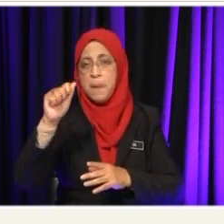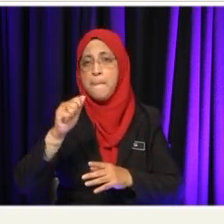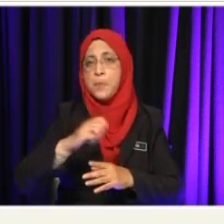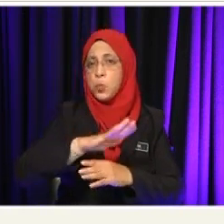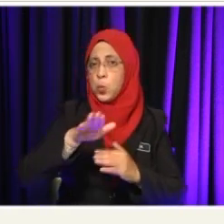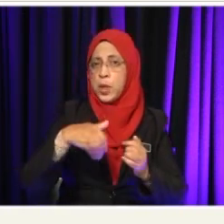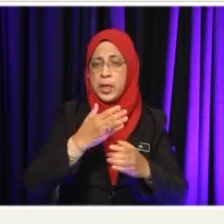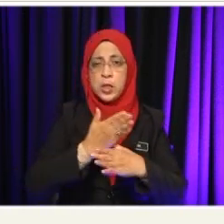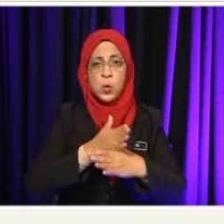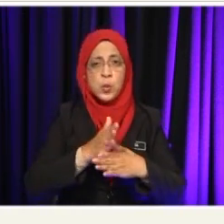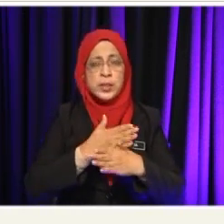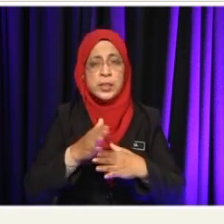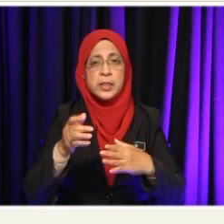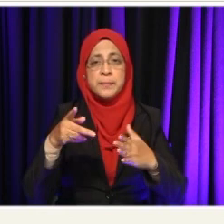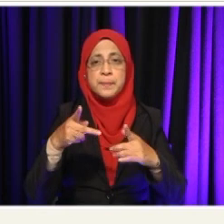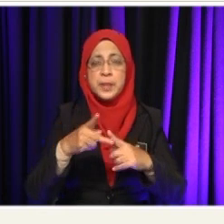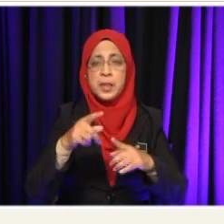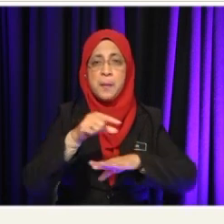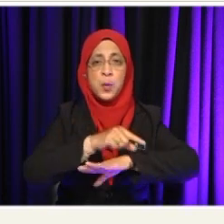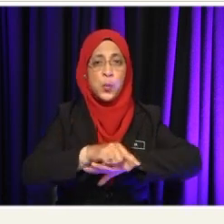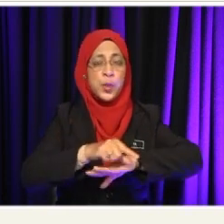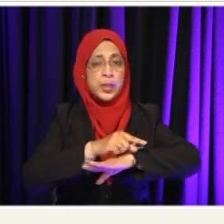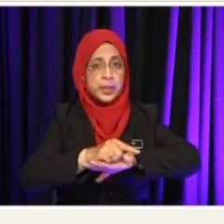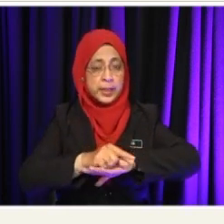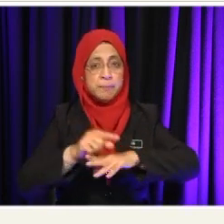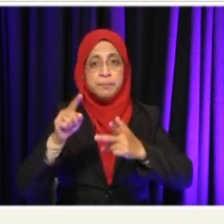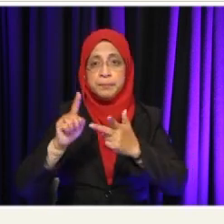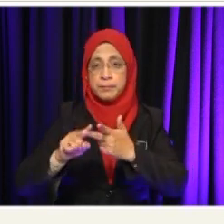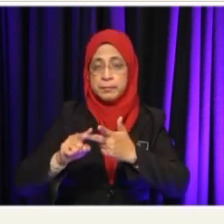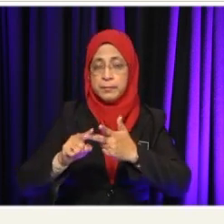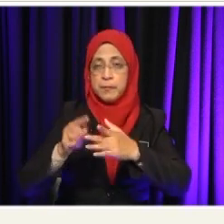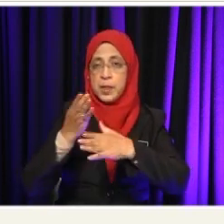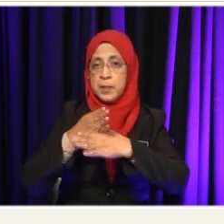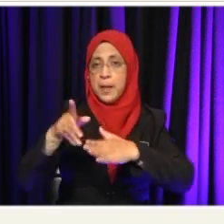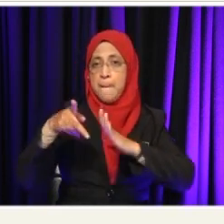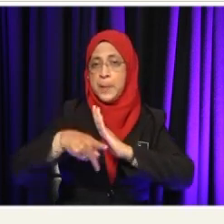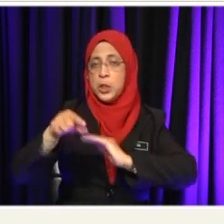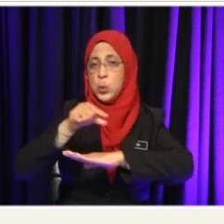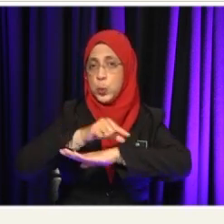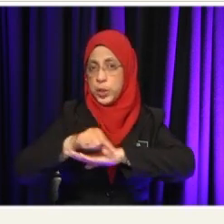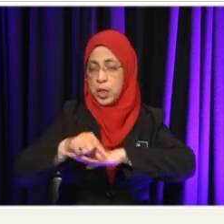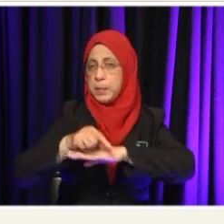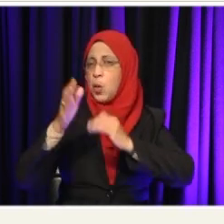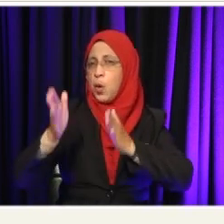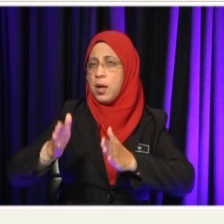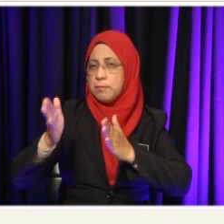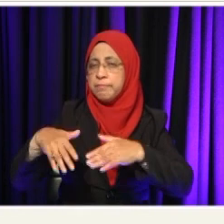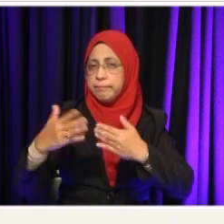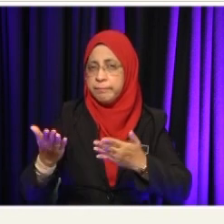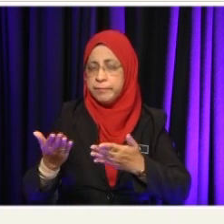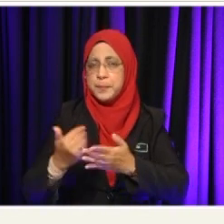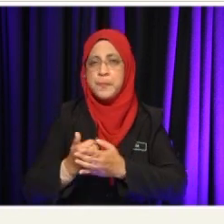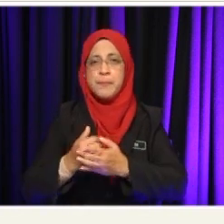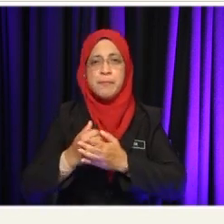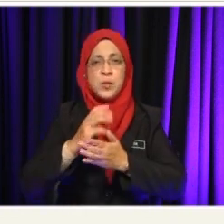dikondisikan kepada pengguna di segmen yang ketiga yaitu segmen pengguna dia akan menerima maklumat